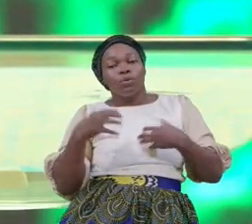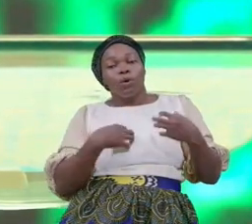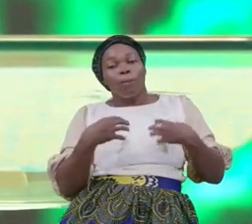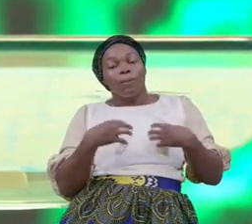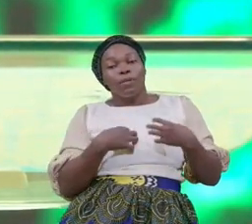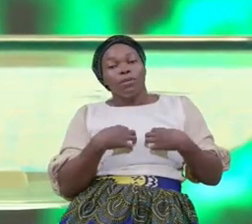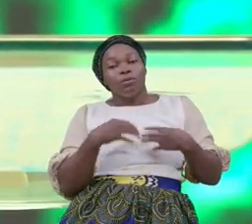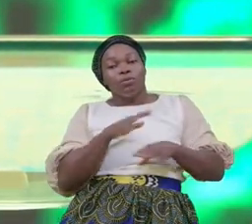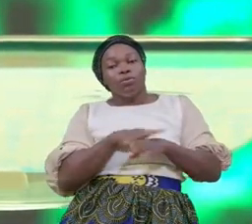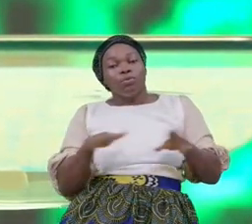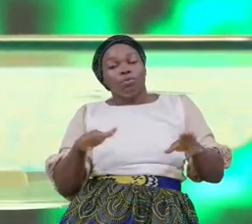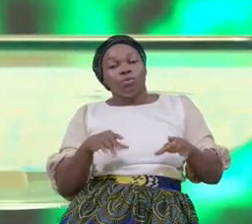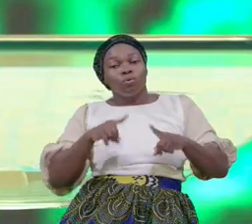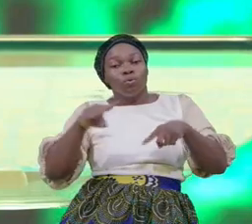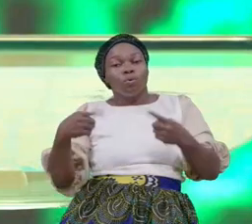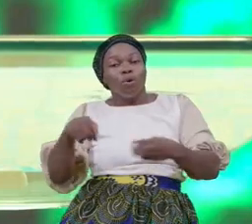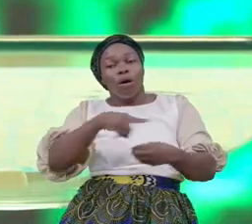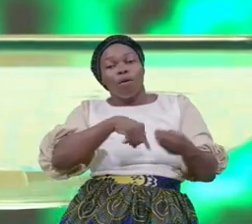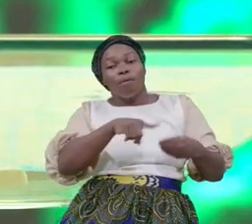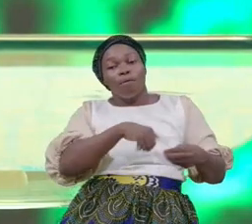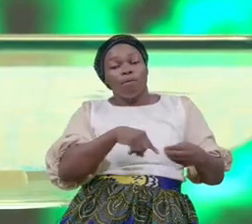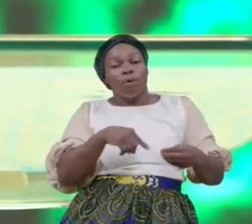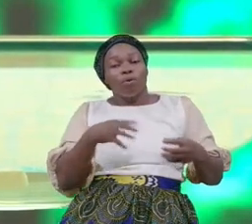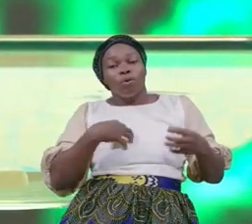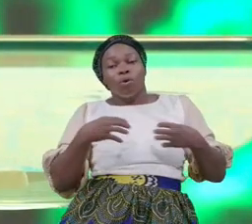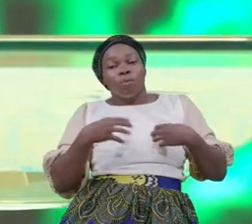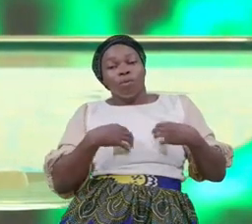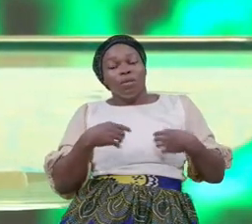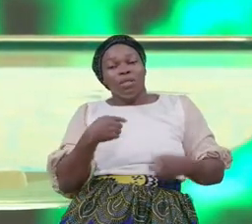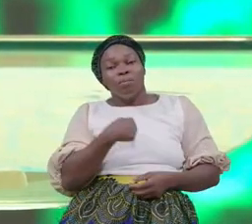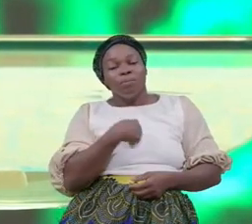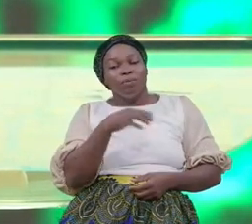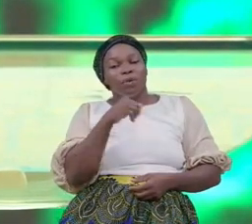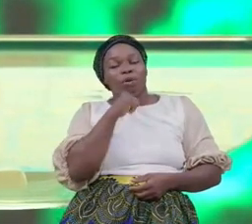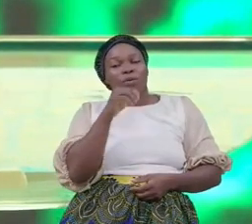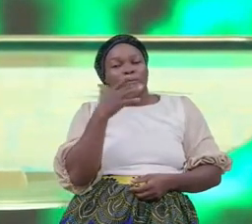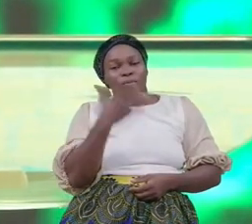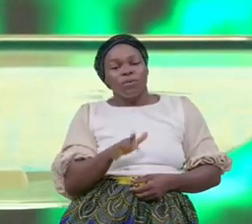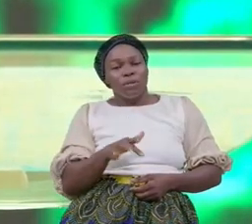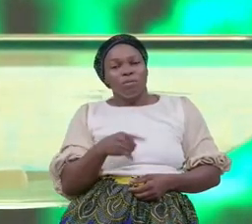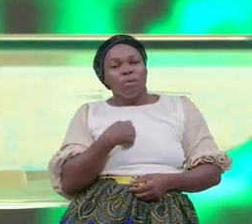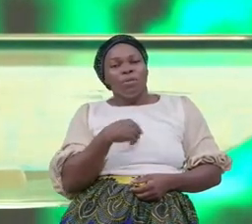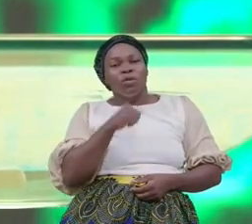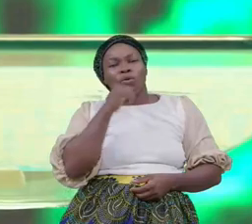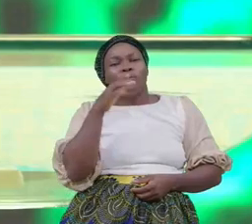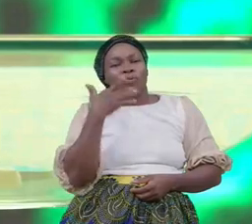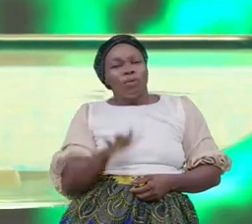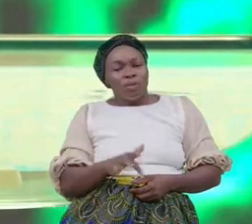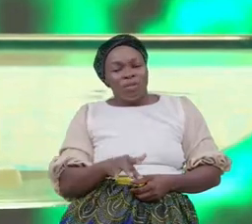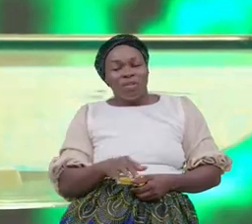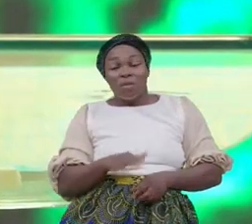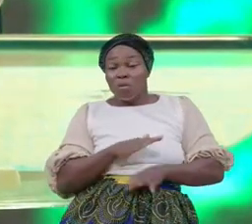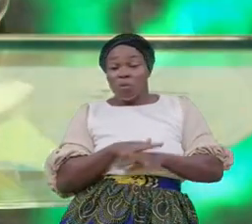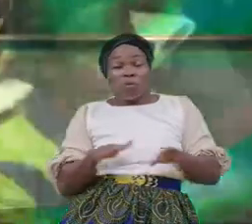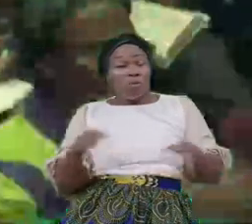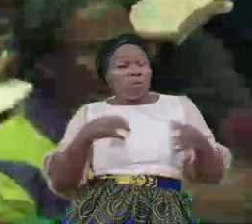plaindre, faut pas aller comme ça, je suis malheureux. Mais tu n'es pas malheureux, parce que c'est votre jour. Je dis,